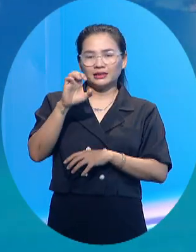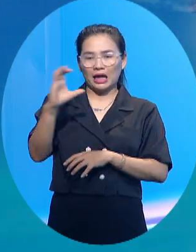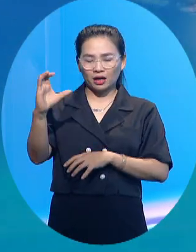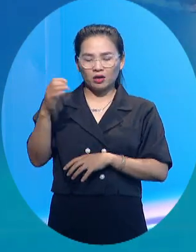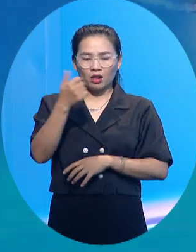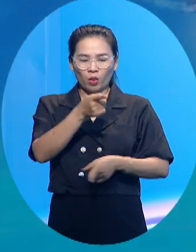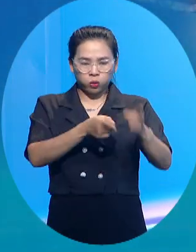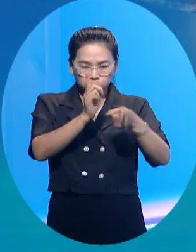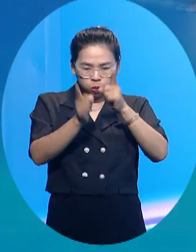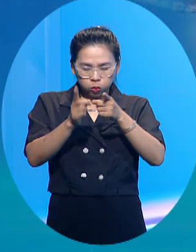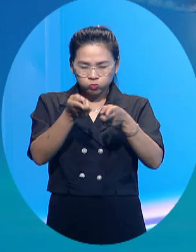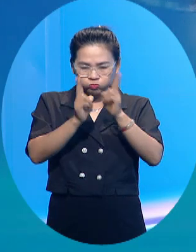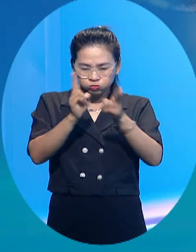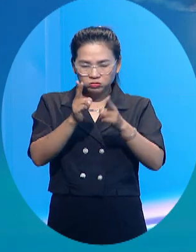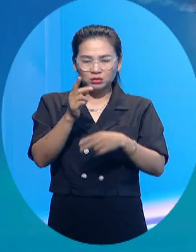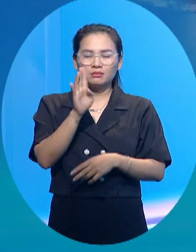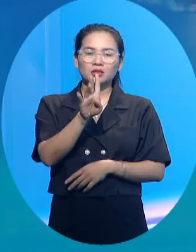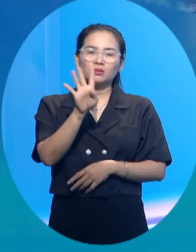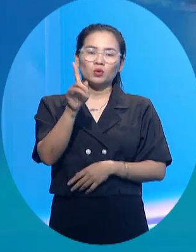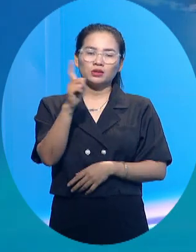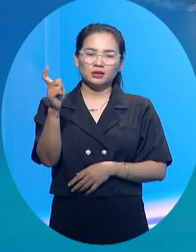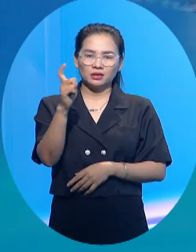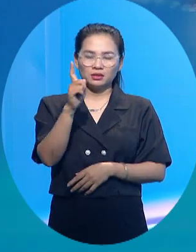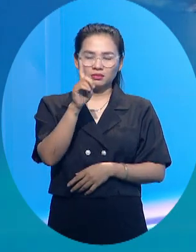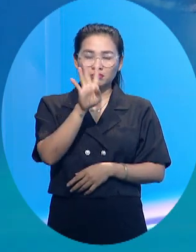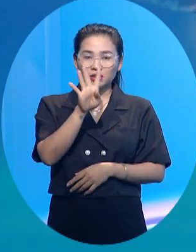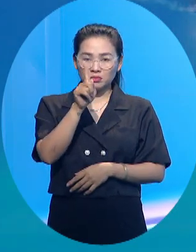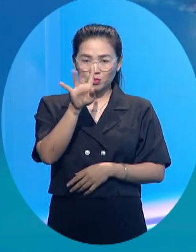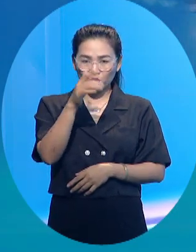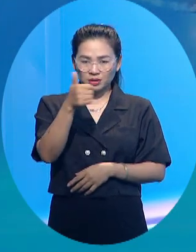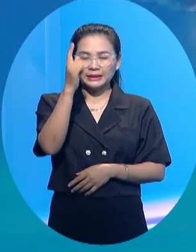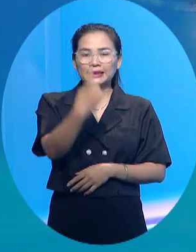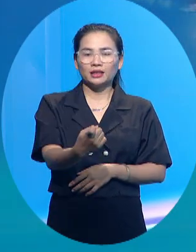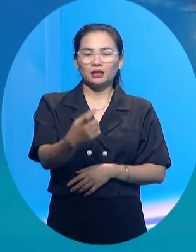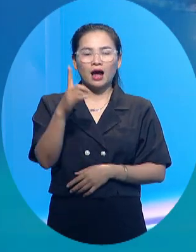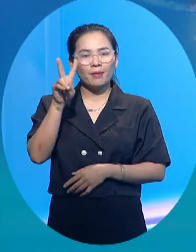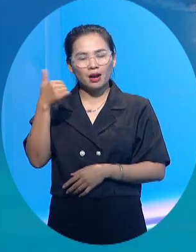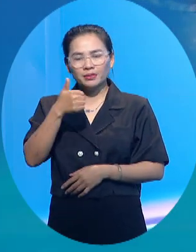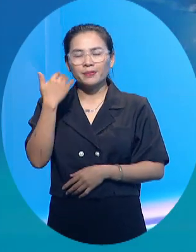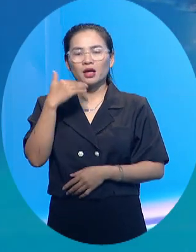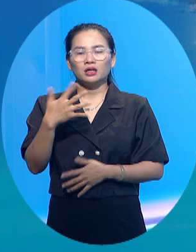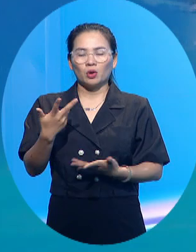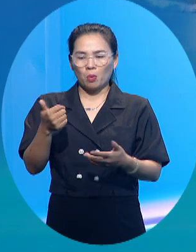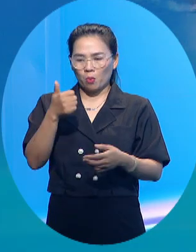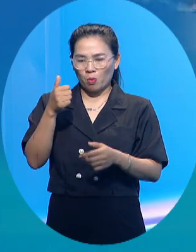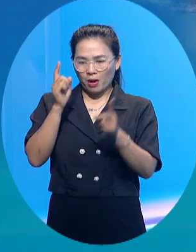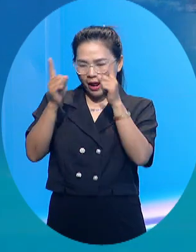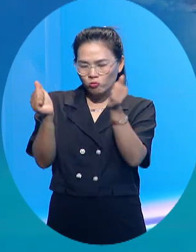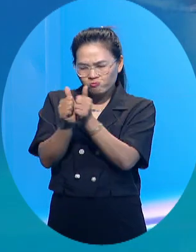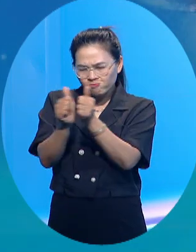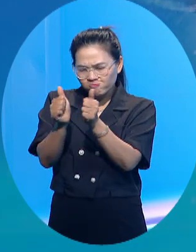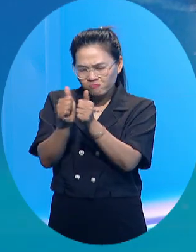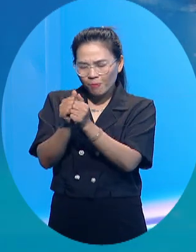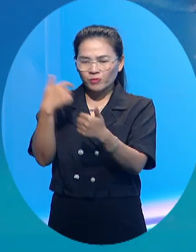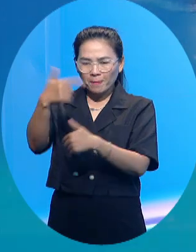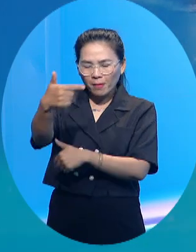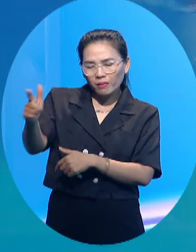biết ít nhất 14 người đã thiệt màng và 25 người khác bị thương chính phủ nước này sau đó đã học khẩn về vụ việc và thông báo sẽ để Quốc tà